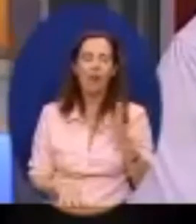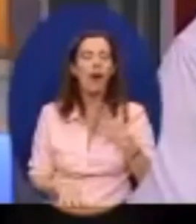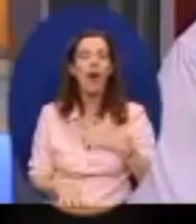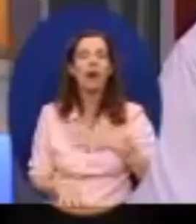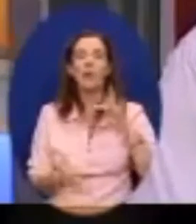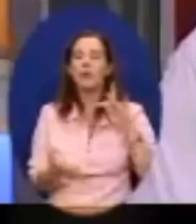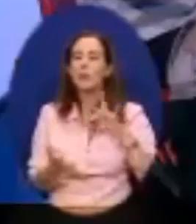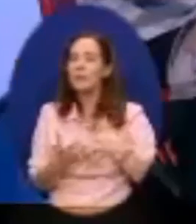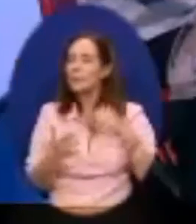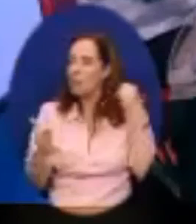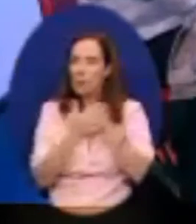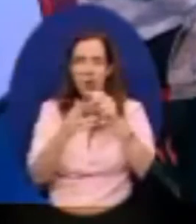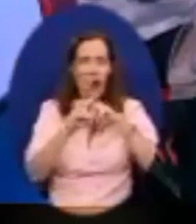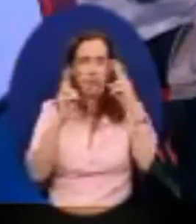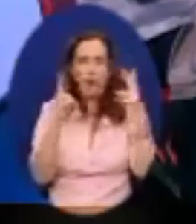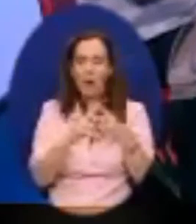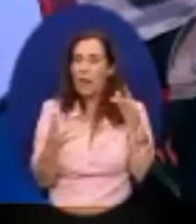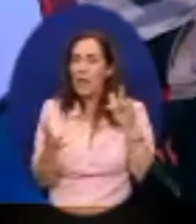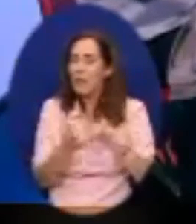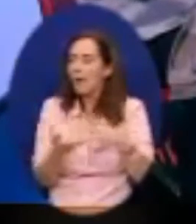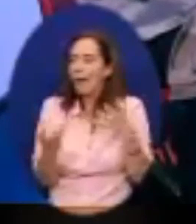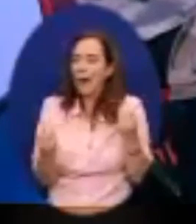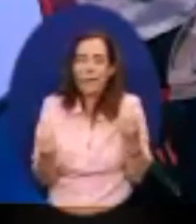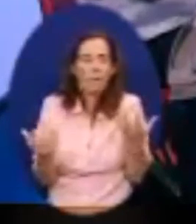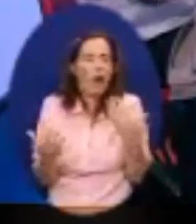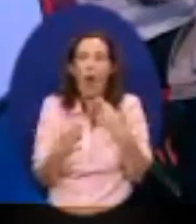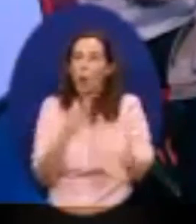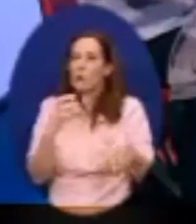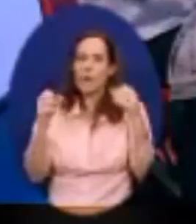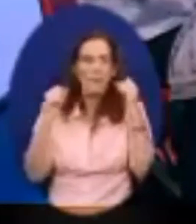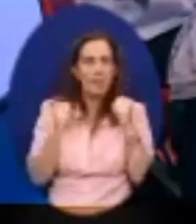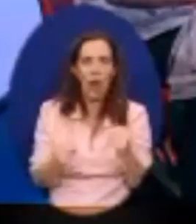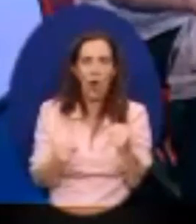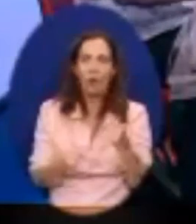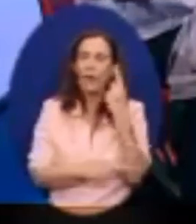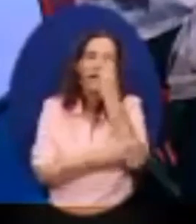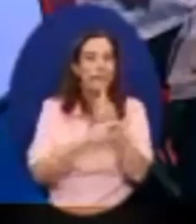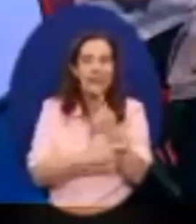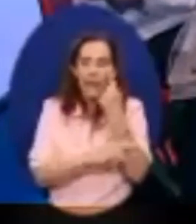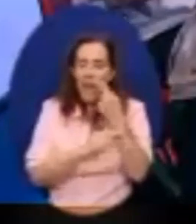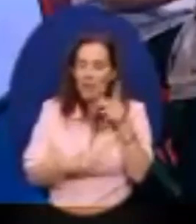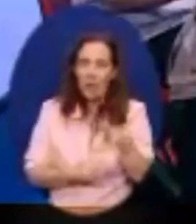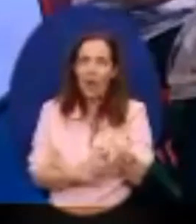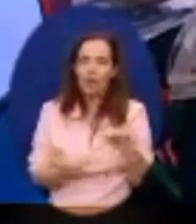אנחנו נמצאים בקצה העולם, במקום מוקף הריצויות, חוסר ביטחון, טילים